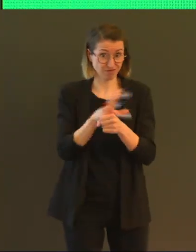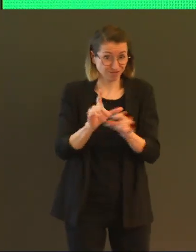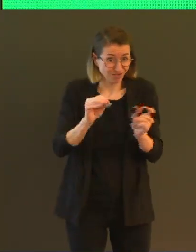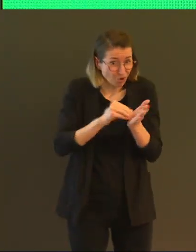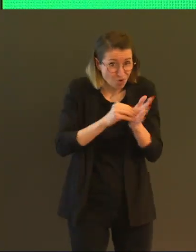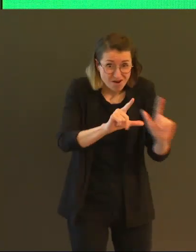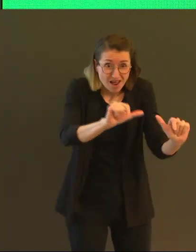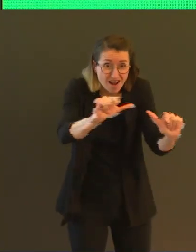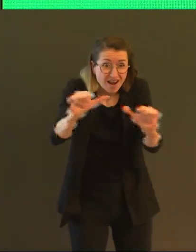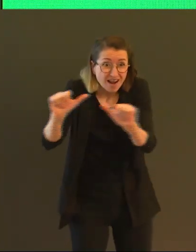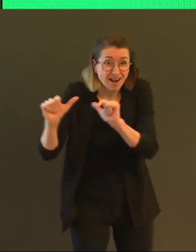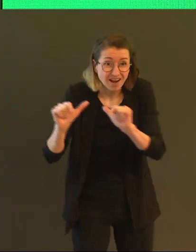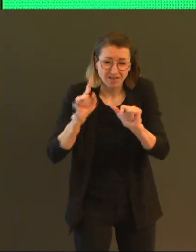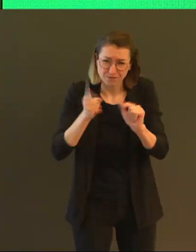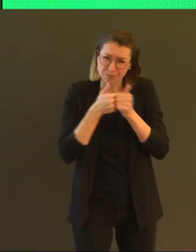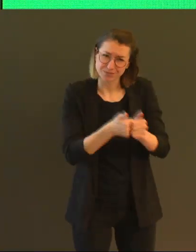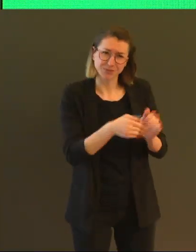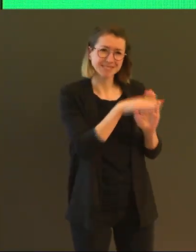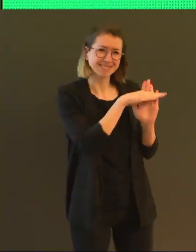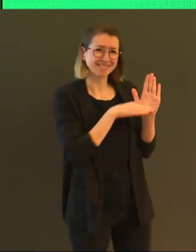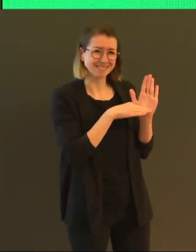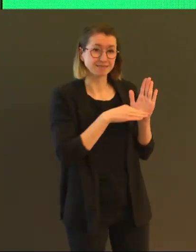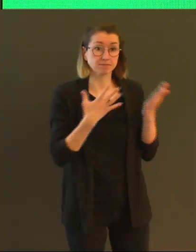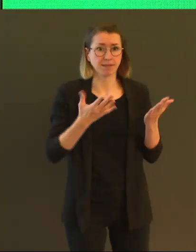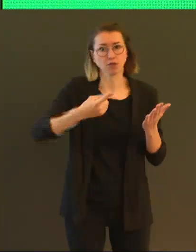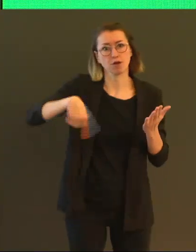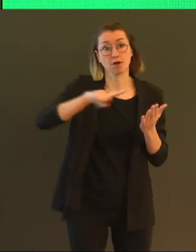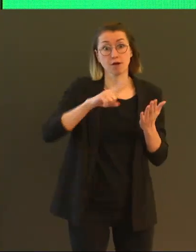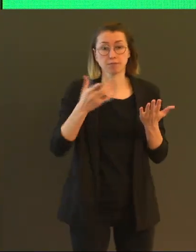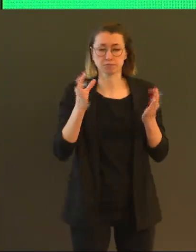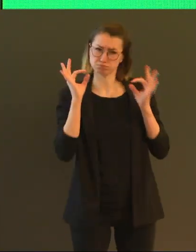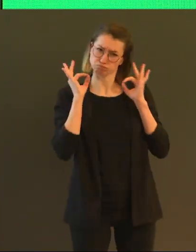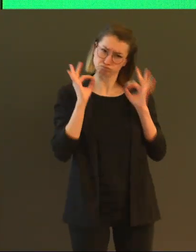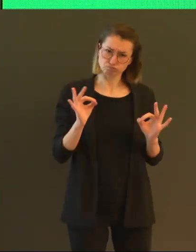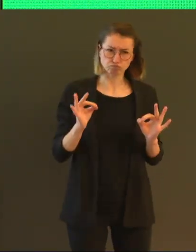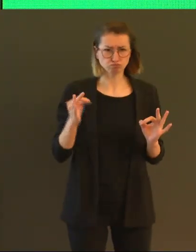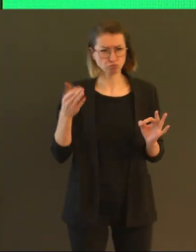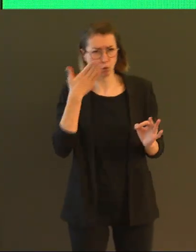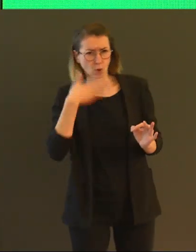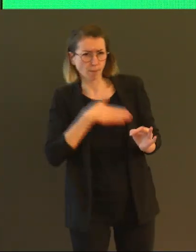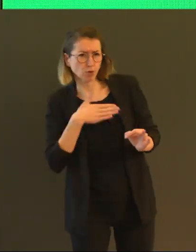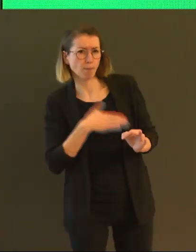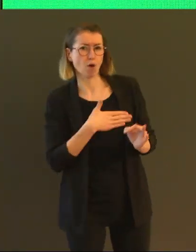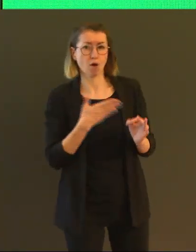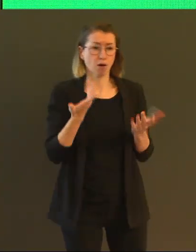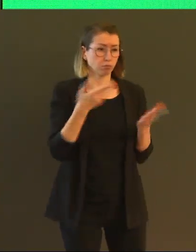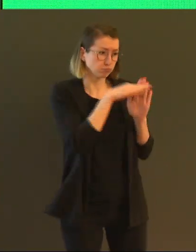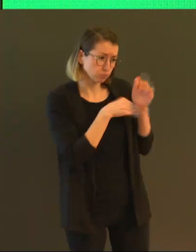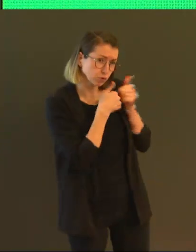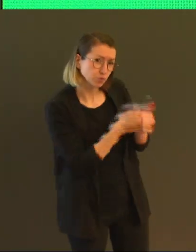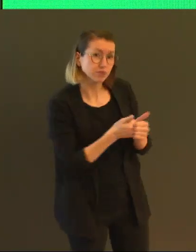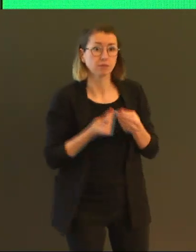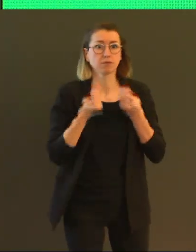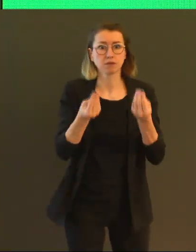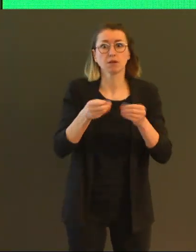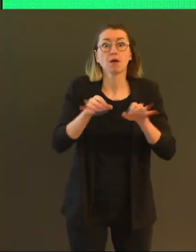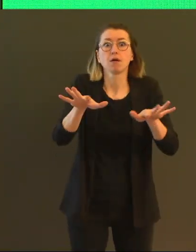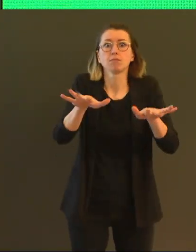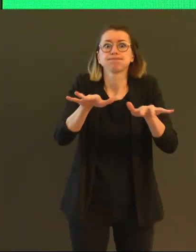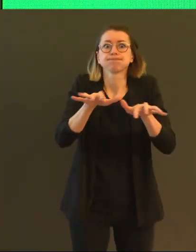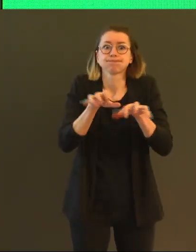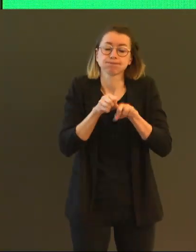d'aujourd'hui détermineront bien évidemment ce qui sera possible de faire dans les semaines ou les mois à venir. Que ce soit dès